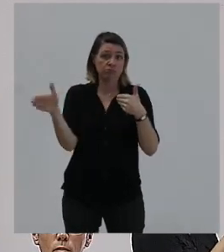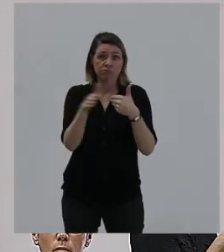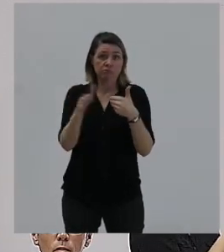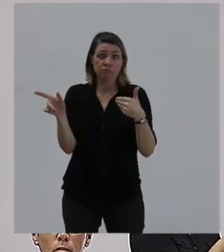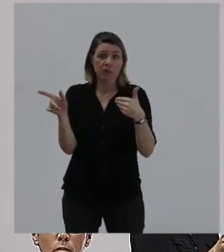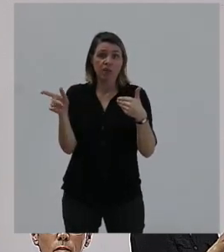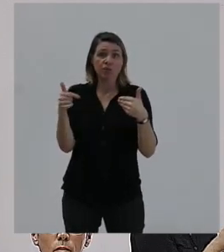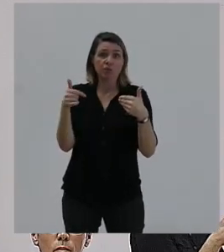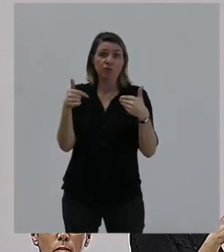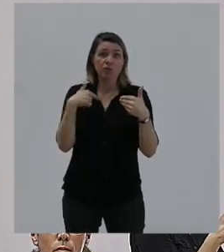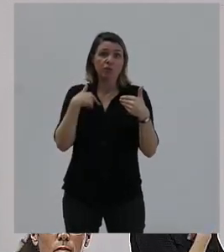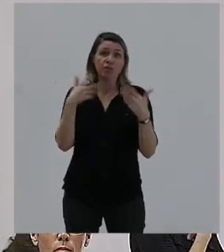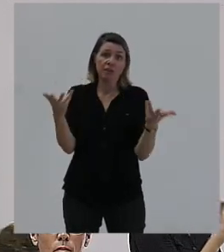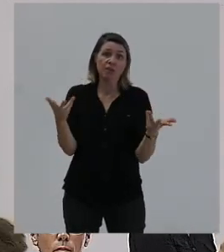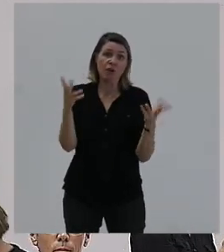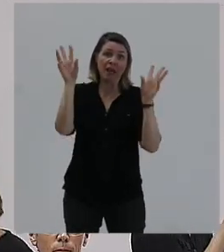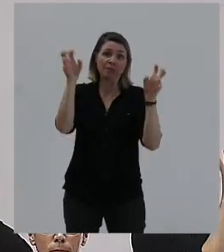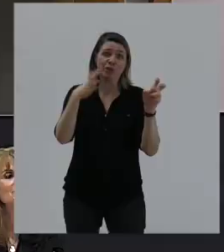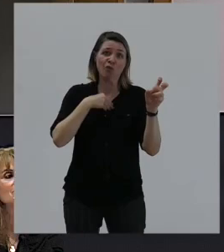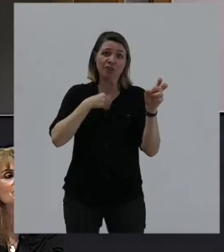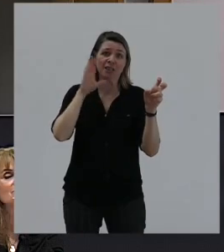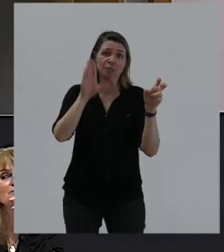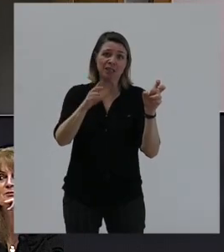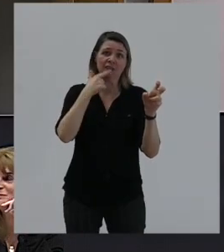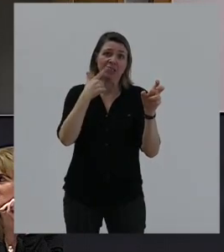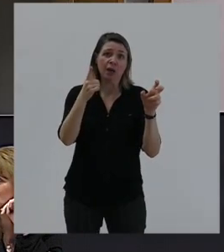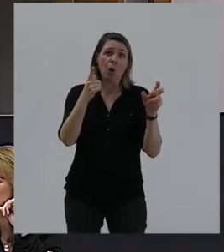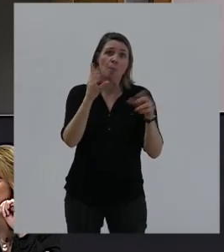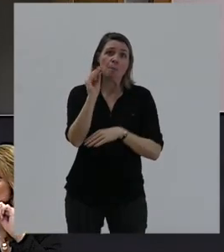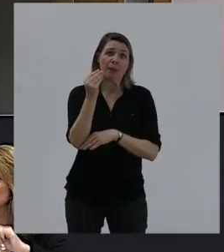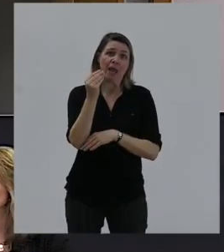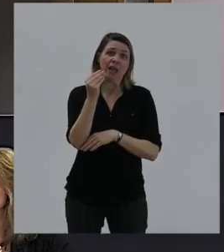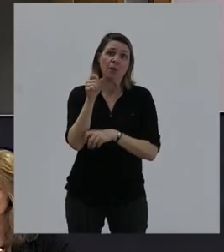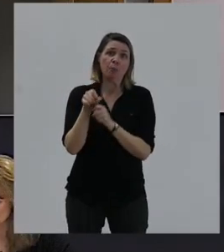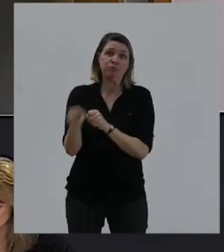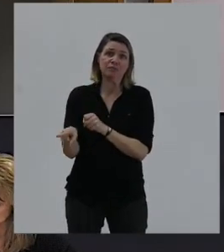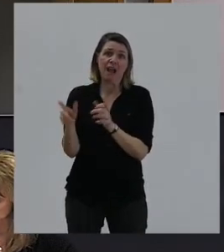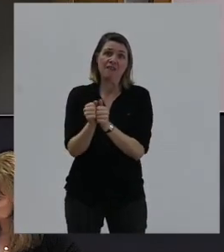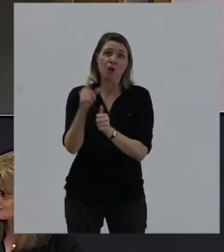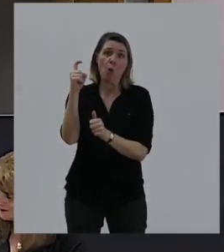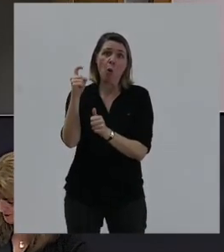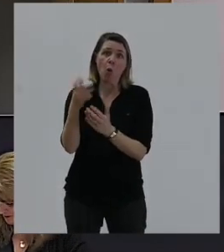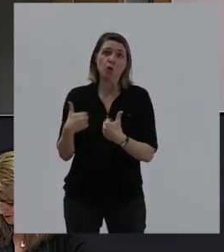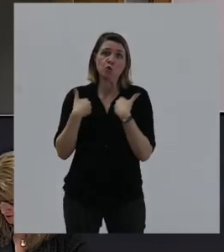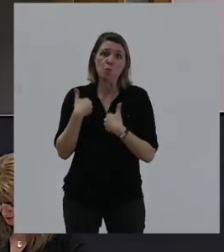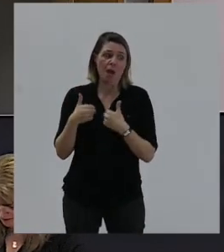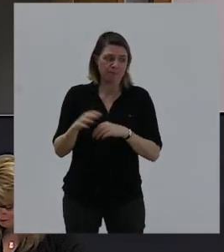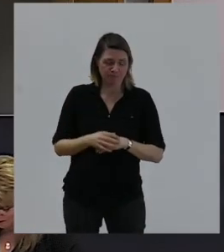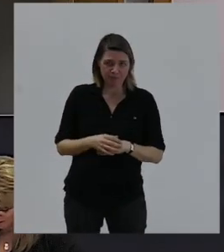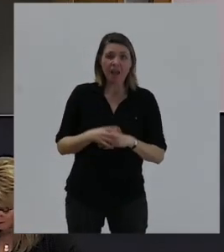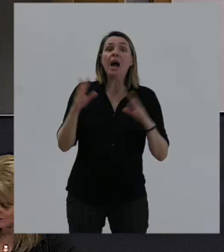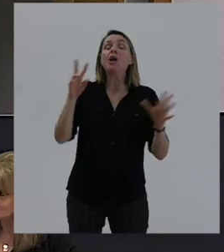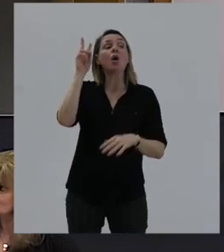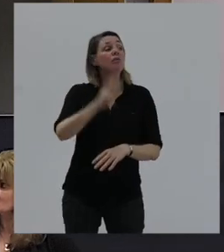avons donc jeté le bébé avec l'eau du bain. Alors, juste pour répondre rapidement, sur les distributeurs, le CROUS n'avait pas